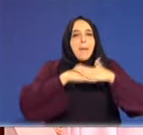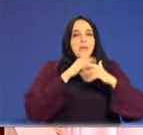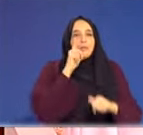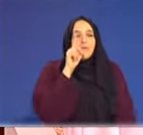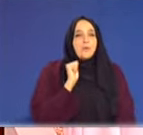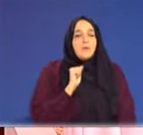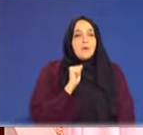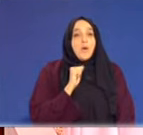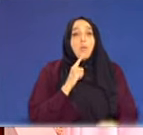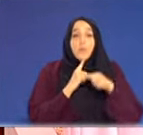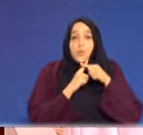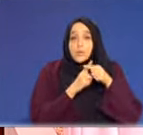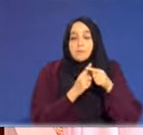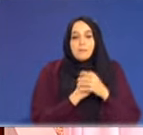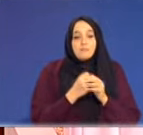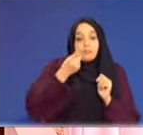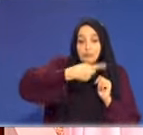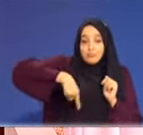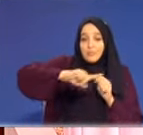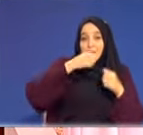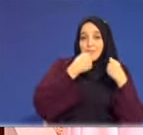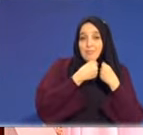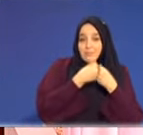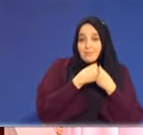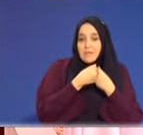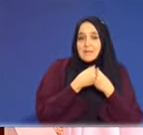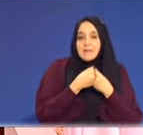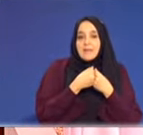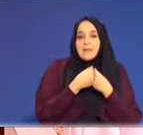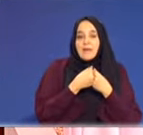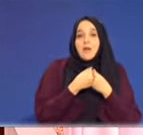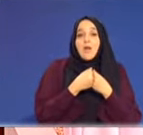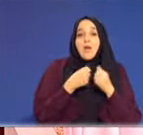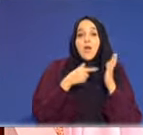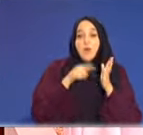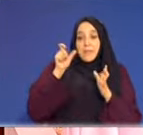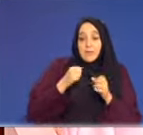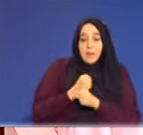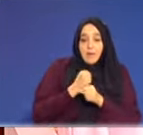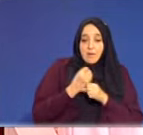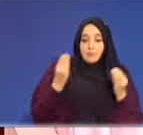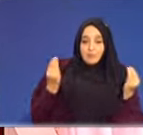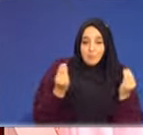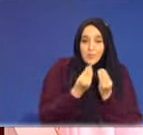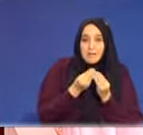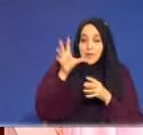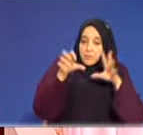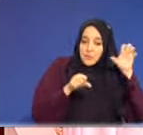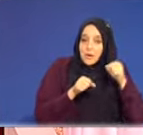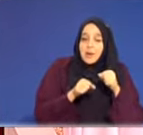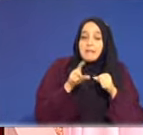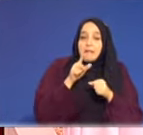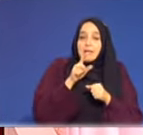أخرى هؤلاء الخصوم يساعدهم المصلحون. نعم. في في في في